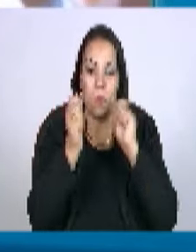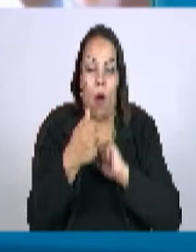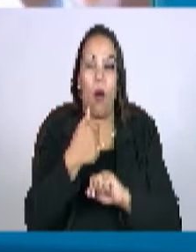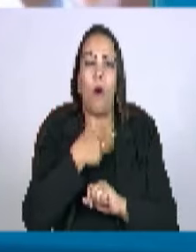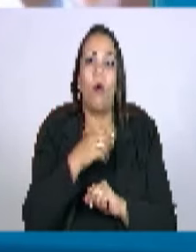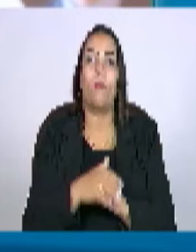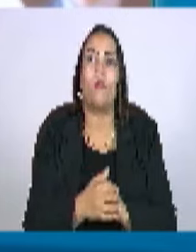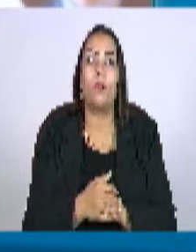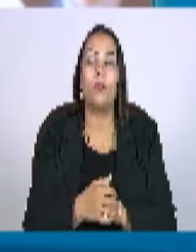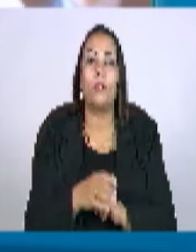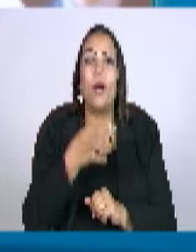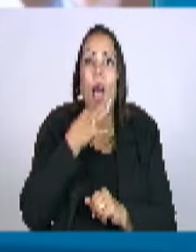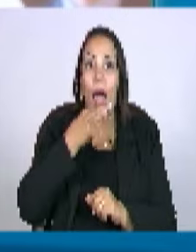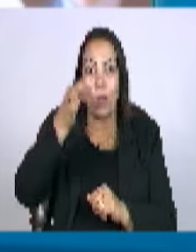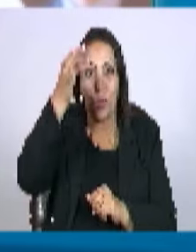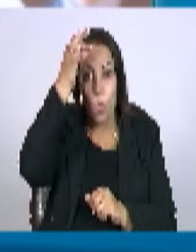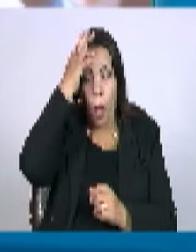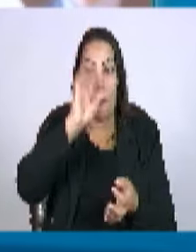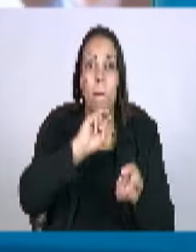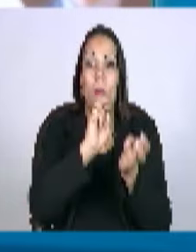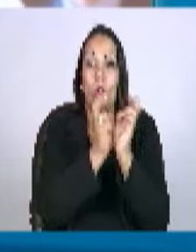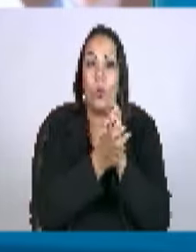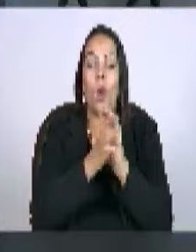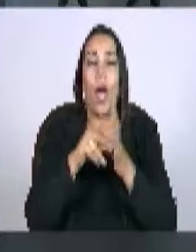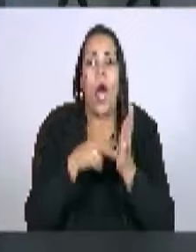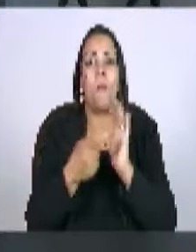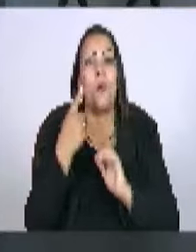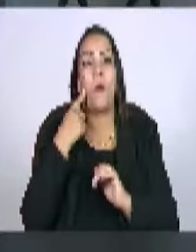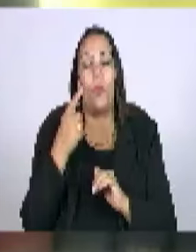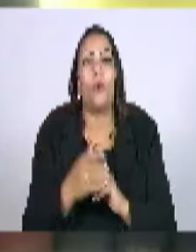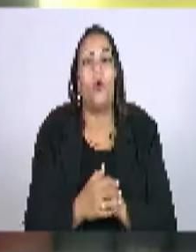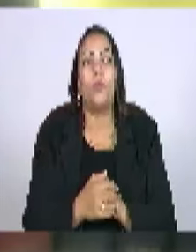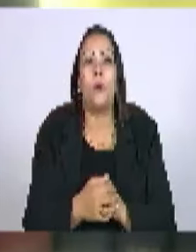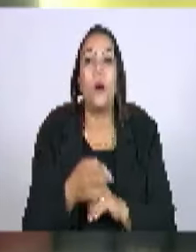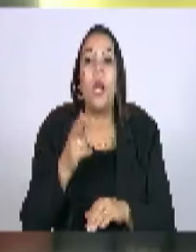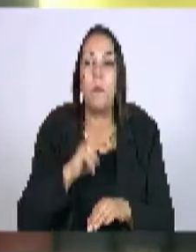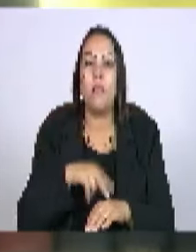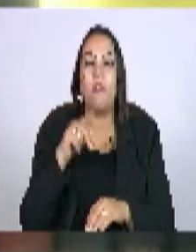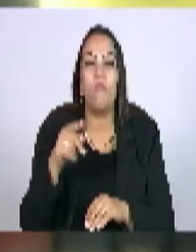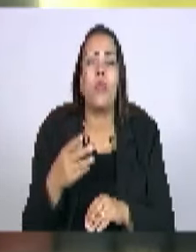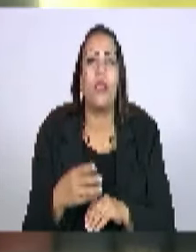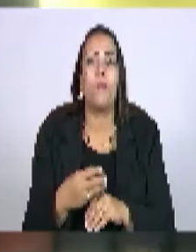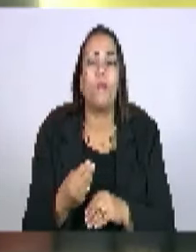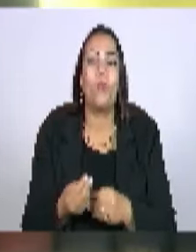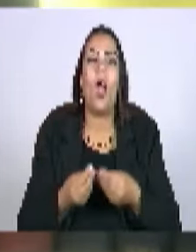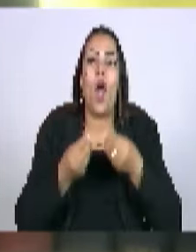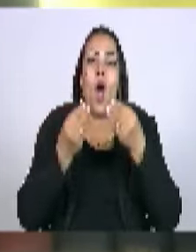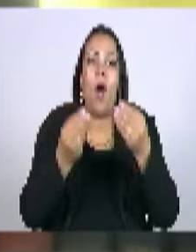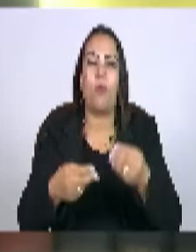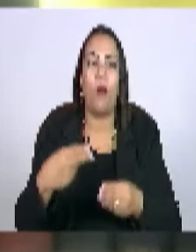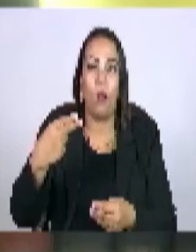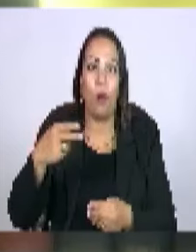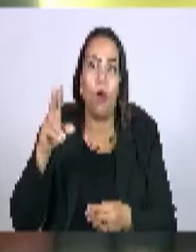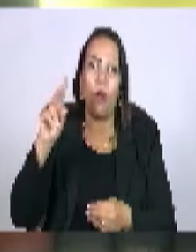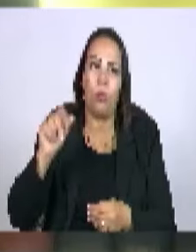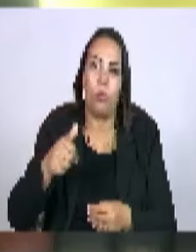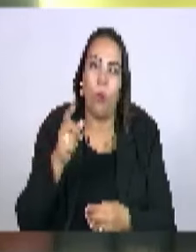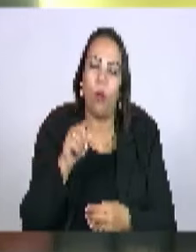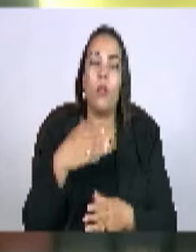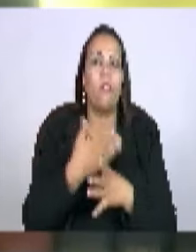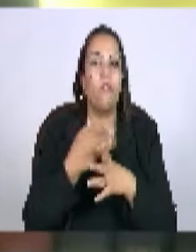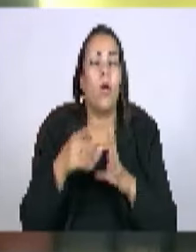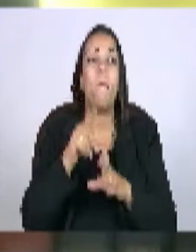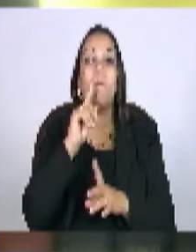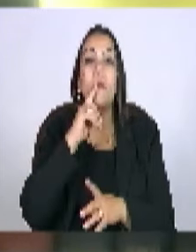ده عنوان مشروع من المشروعات وفي ايضا عطاء يعني حاجات كتير لكن